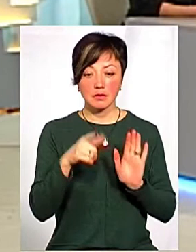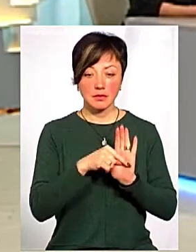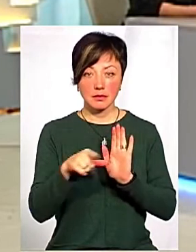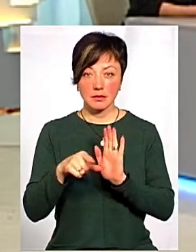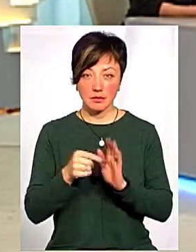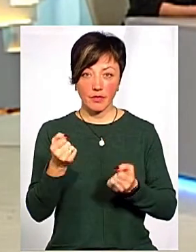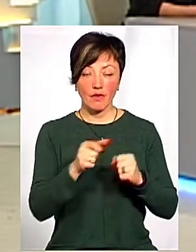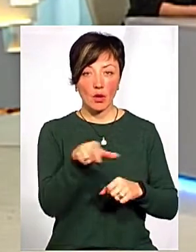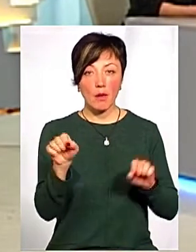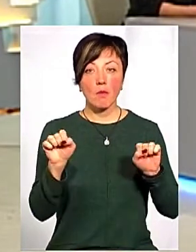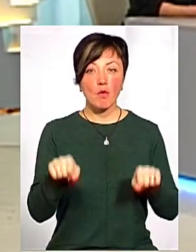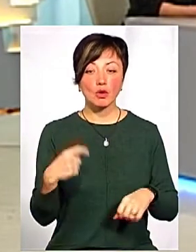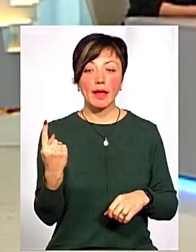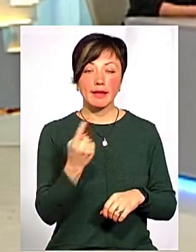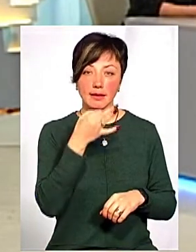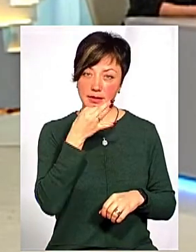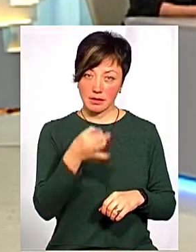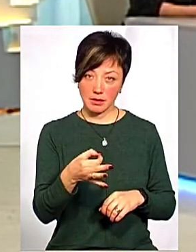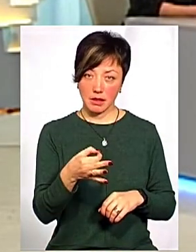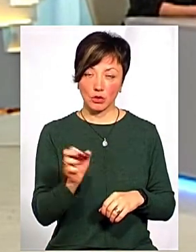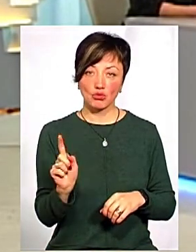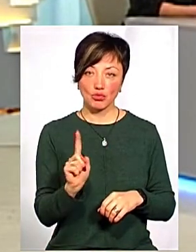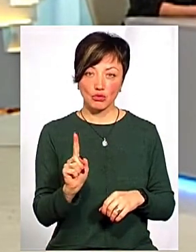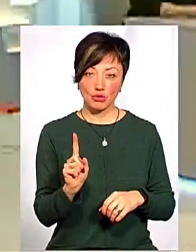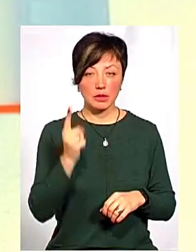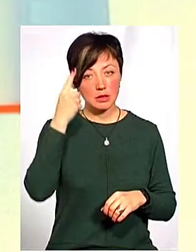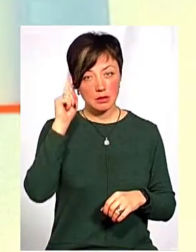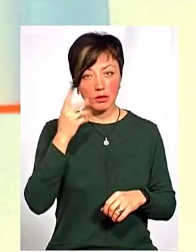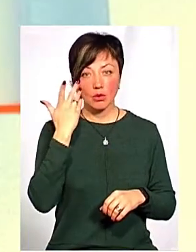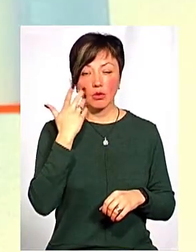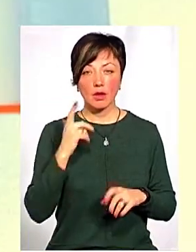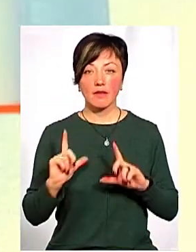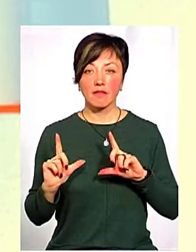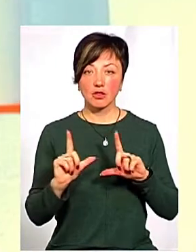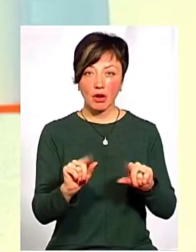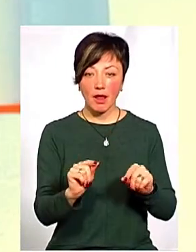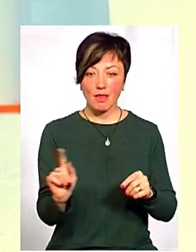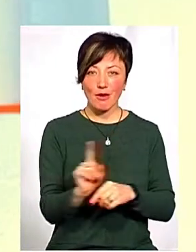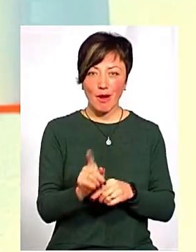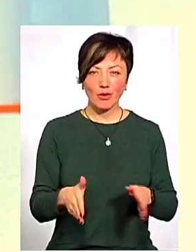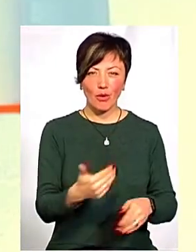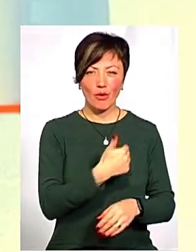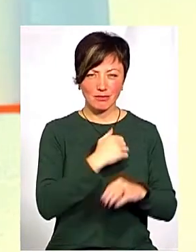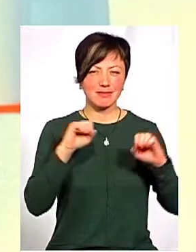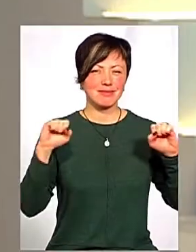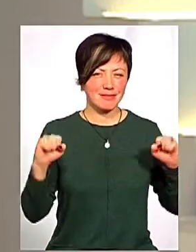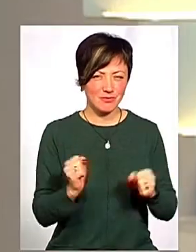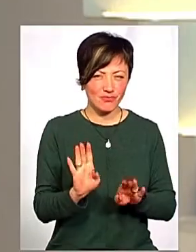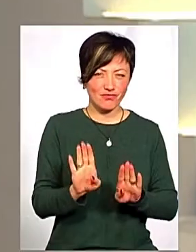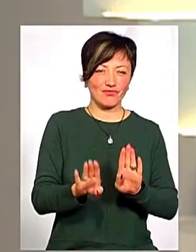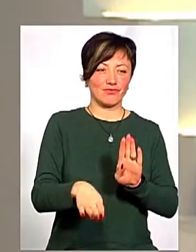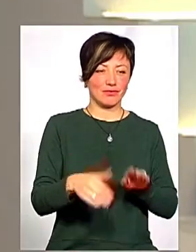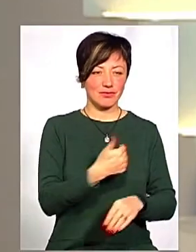іншими водіями, можу єдине сказати, що, знаєте, коли виїжджаєш на нормальну дорогу, хочеться все-таки проїхати